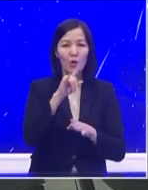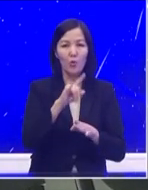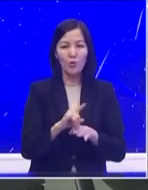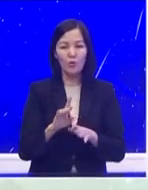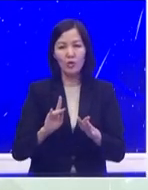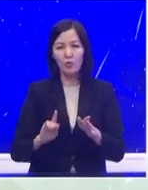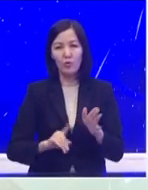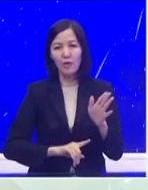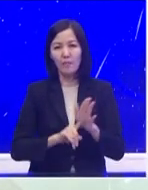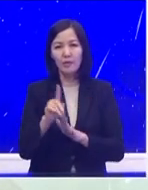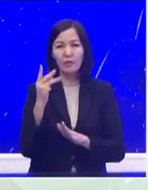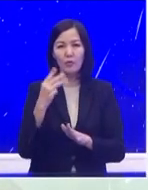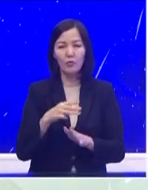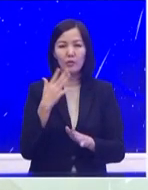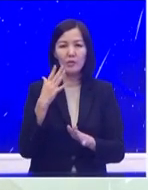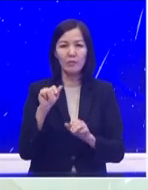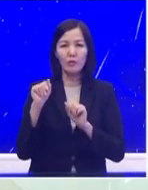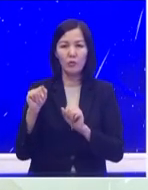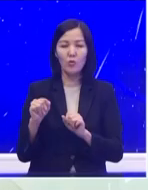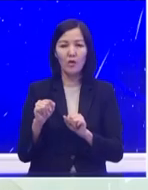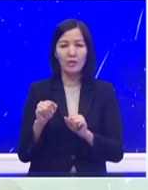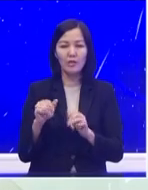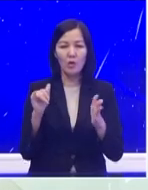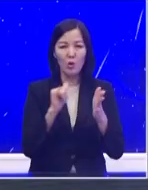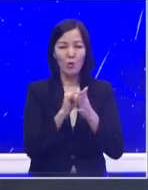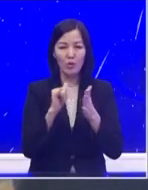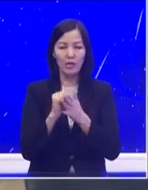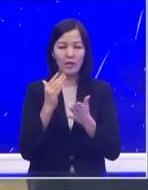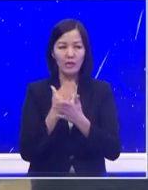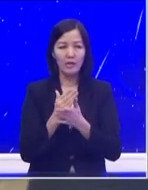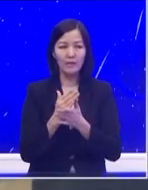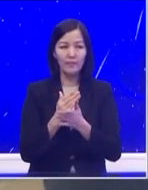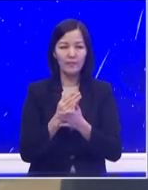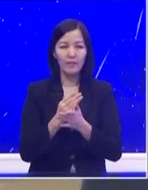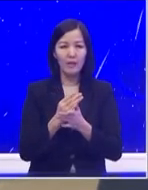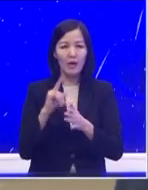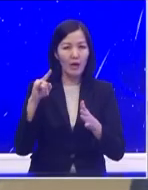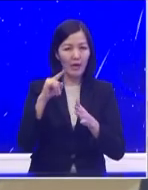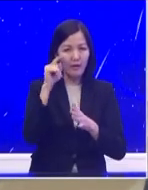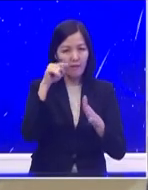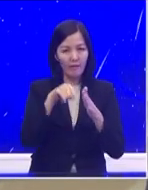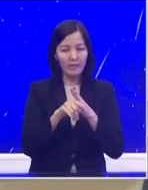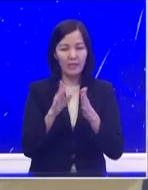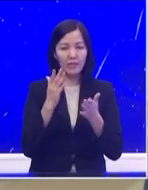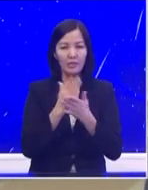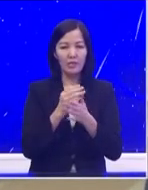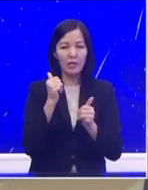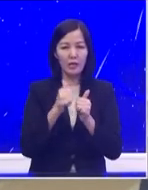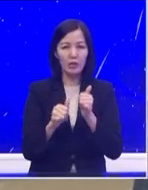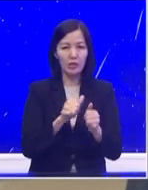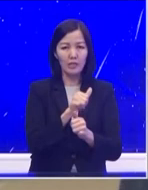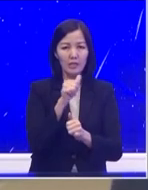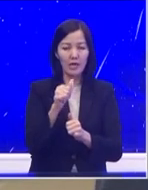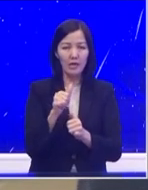кеткенге дейін 35 арнайы қорғаныс құралдары орнатылған. Аэровокзалдың ішінде сағат сайын біздің